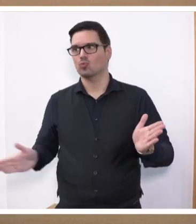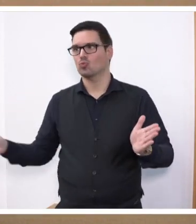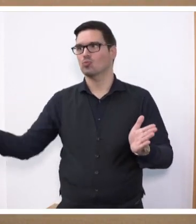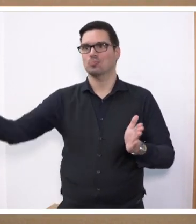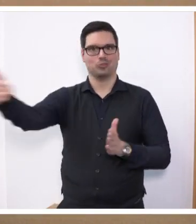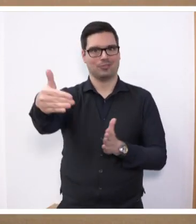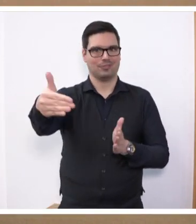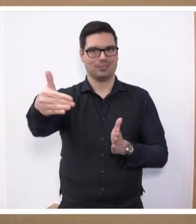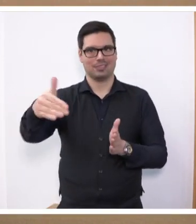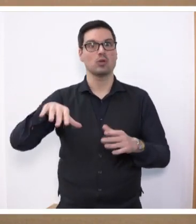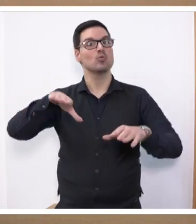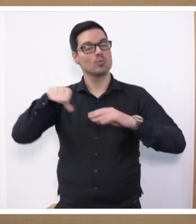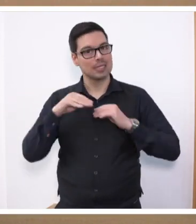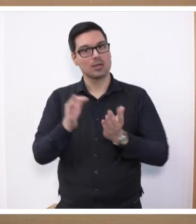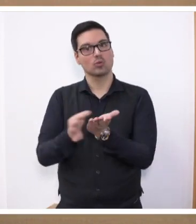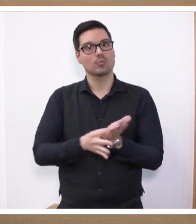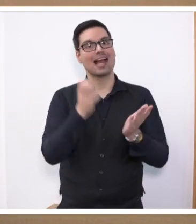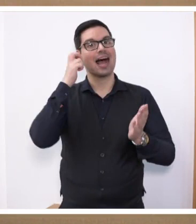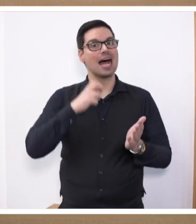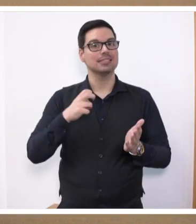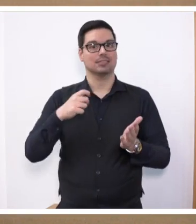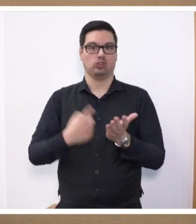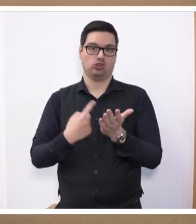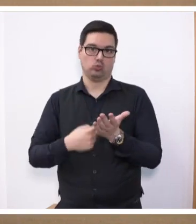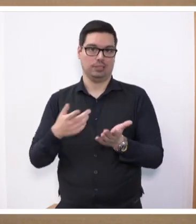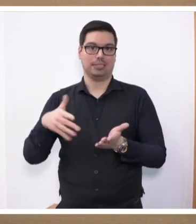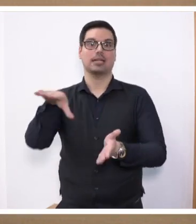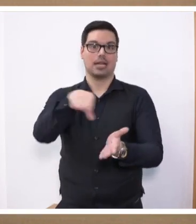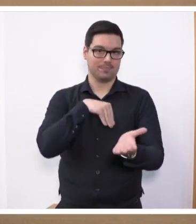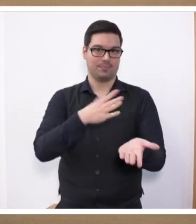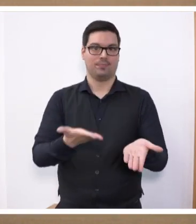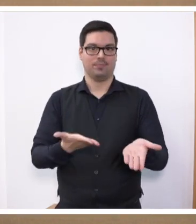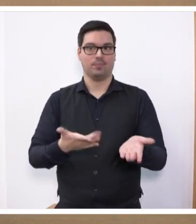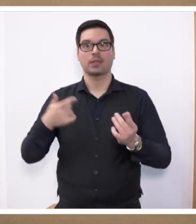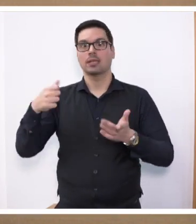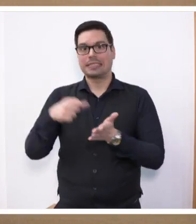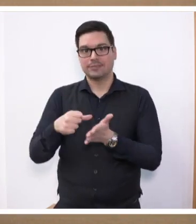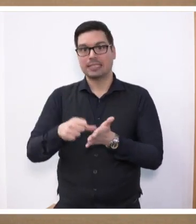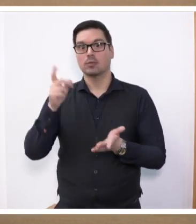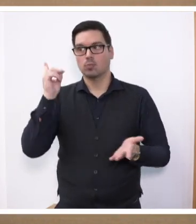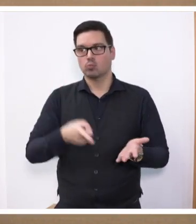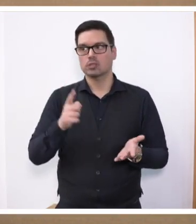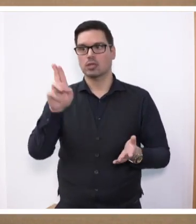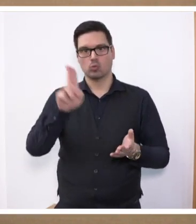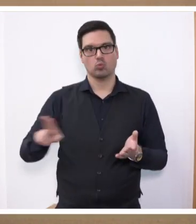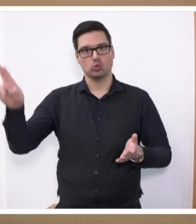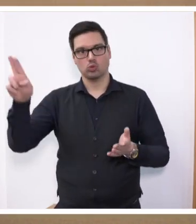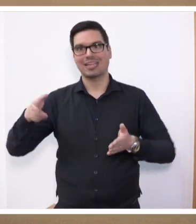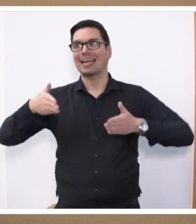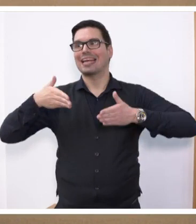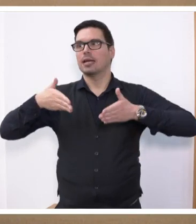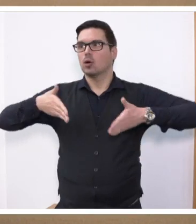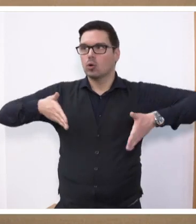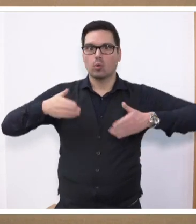es eine Übernahme der kommunalen Altschulden gibt. Und hierfür ist es auch zwingend notwendig, dass auch hier die Union endlich den Weg frei